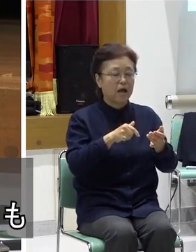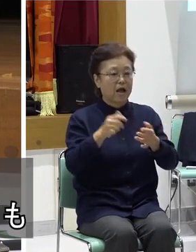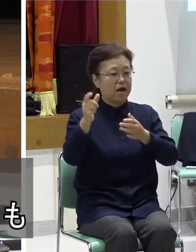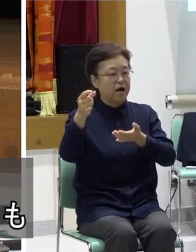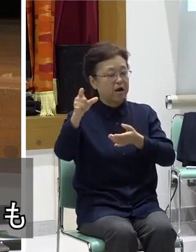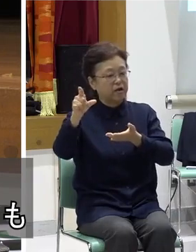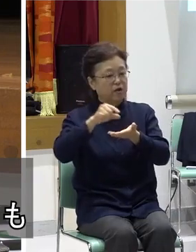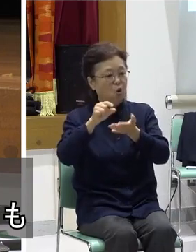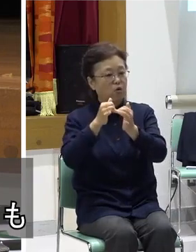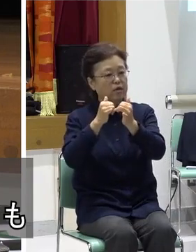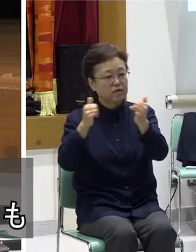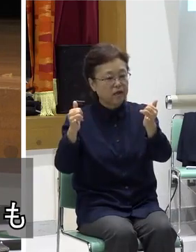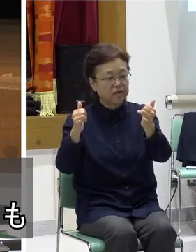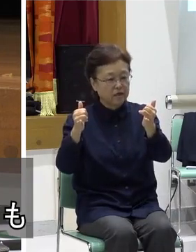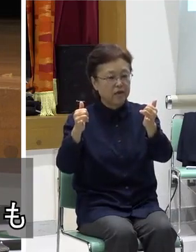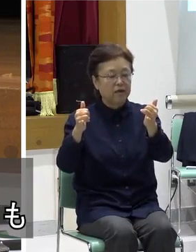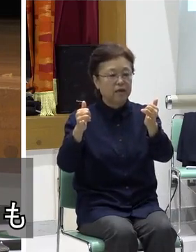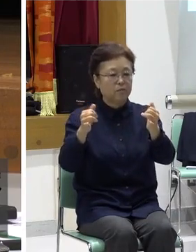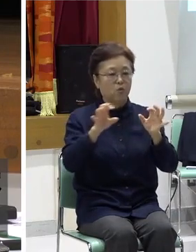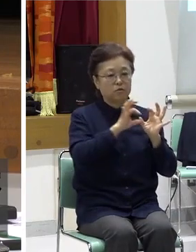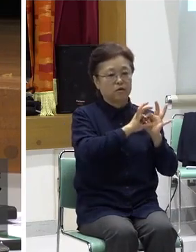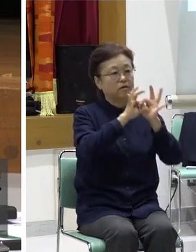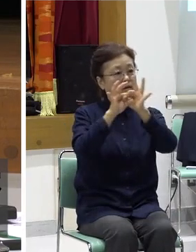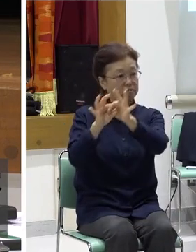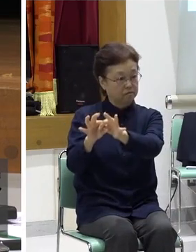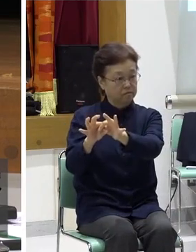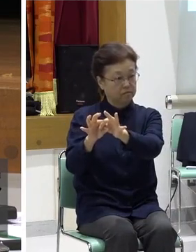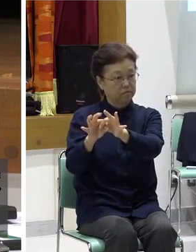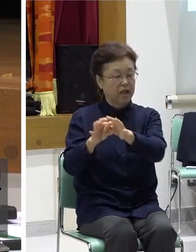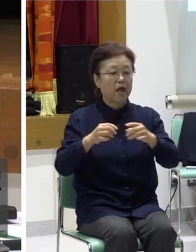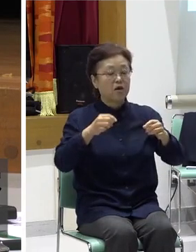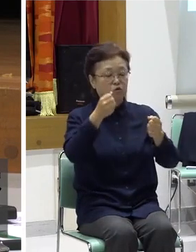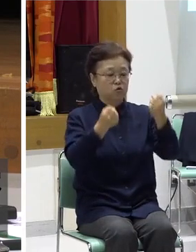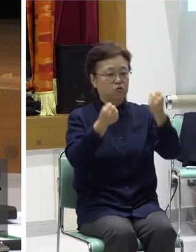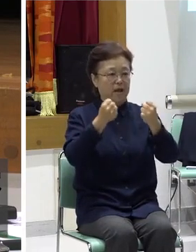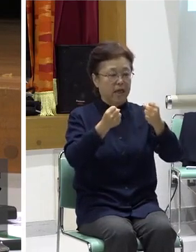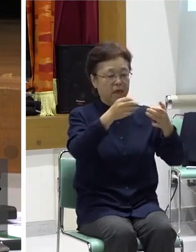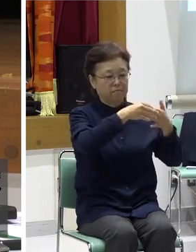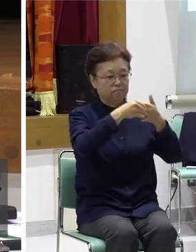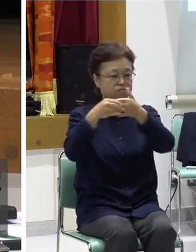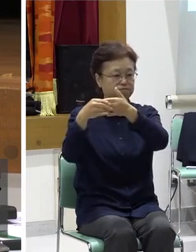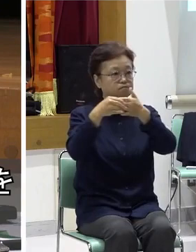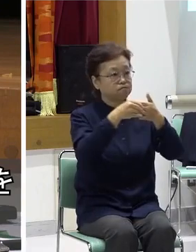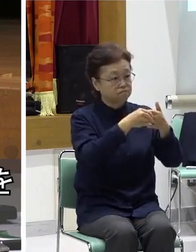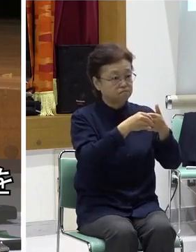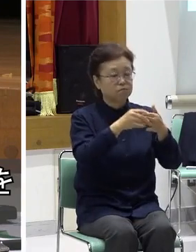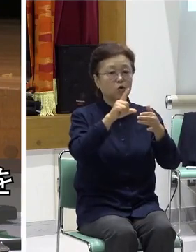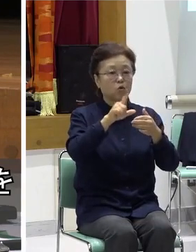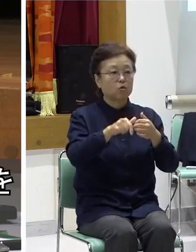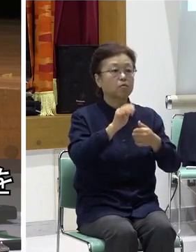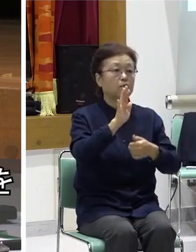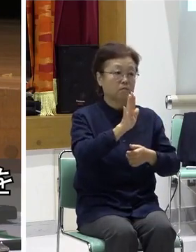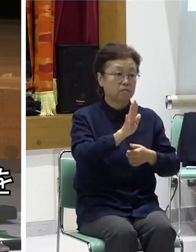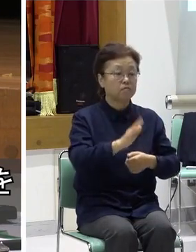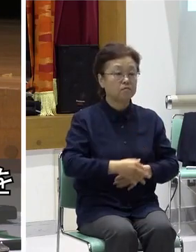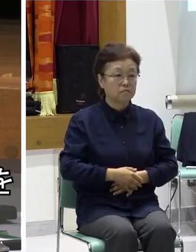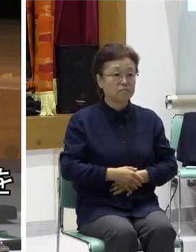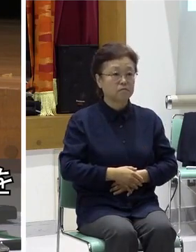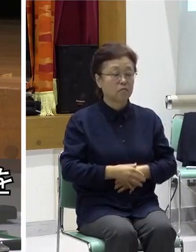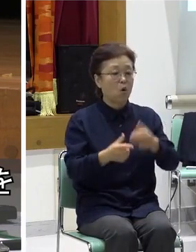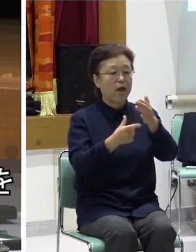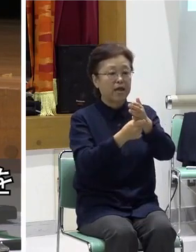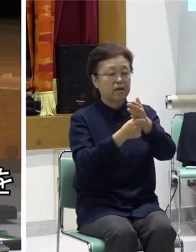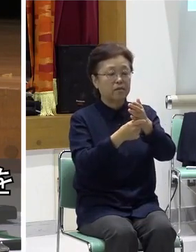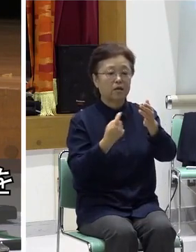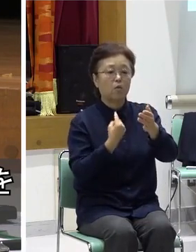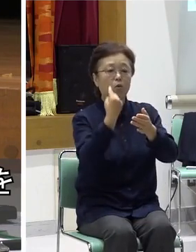関使って来られてる方に関しても、車で送りをさせてもらうっていうのはあるんですけど、で、もう駅まで行ってて